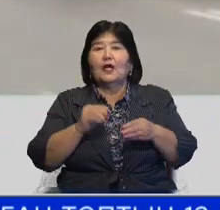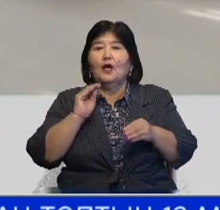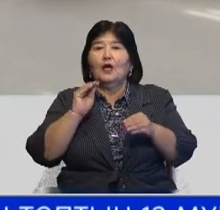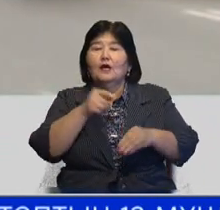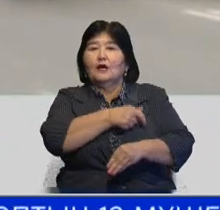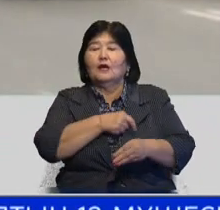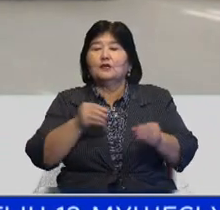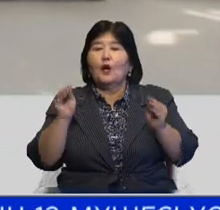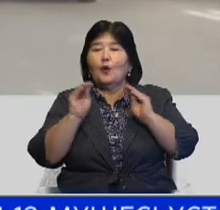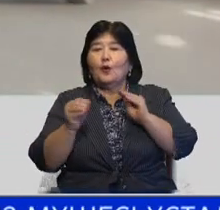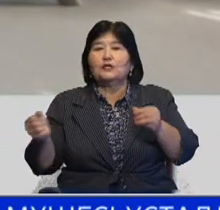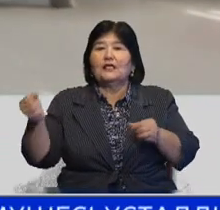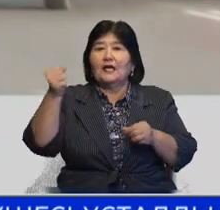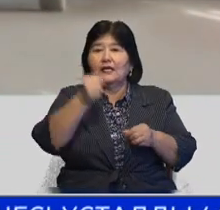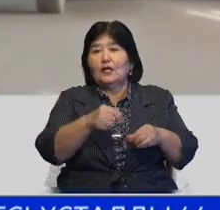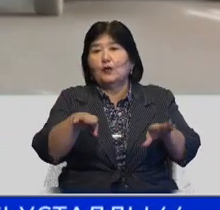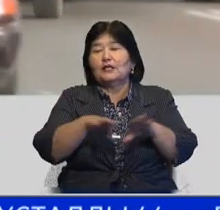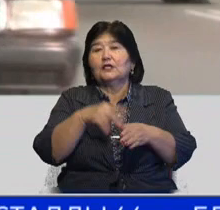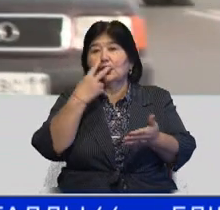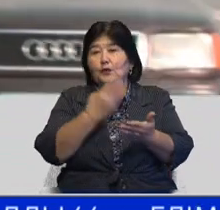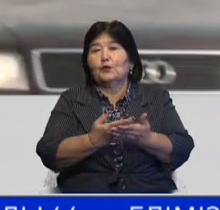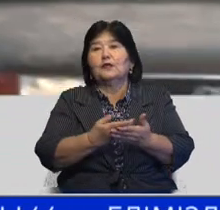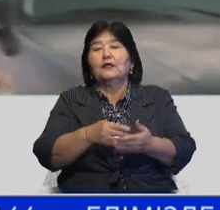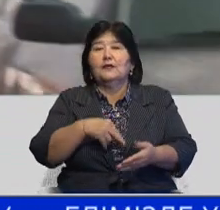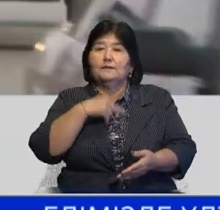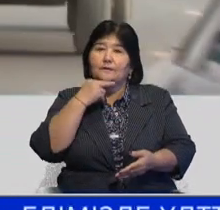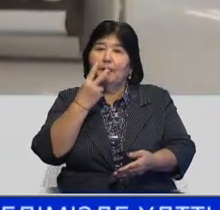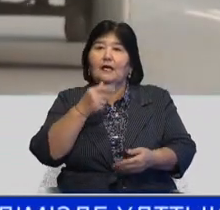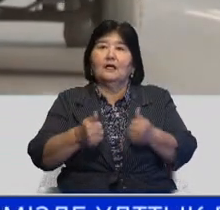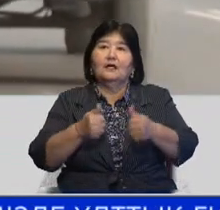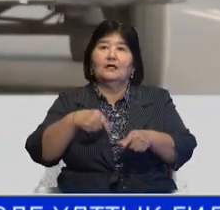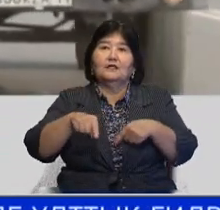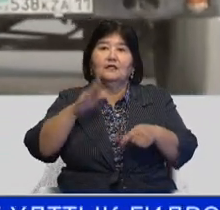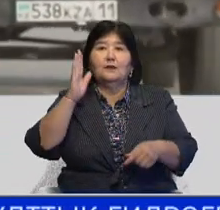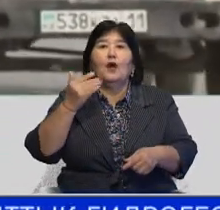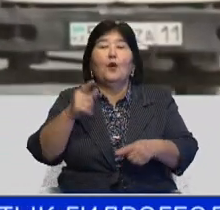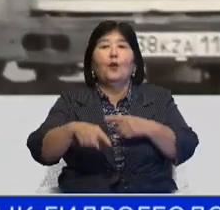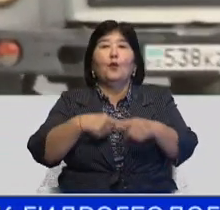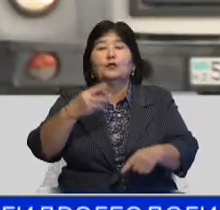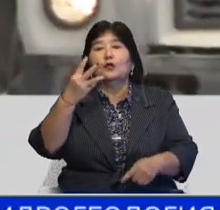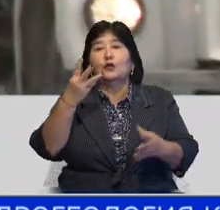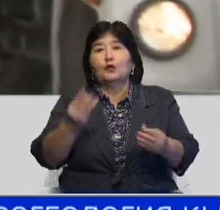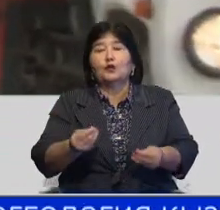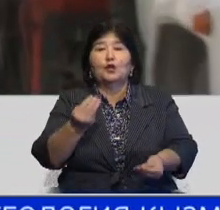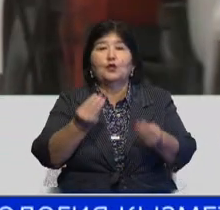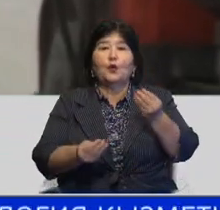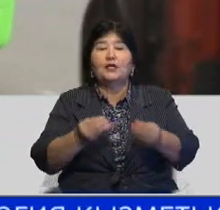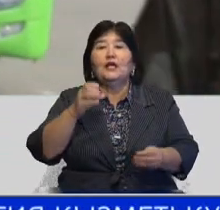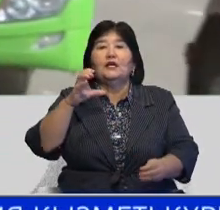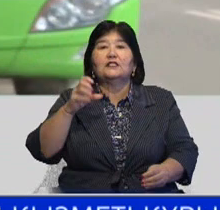құрамынан ойыншылар шығарып, олардың деңгейін көріп, әуселесін байқайтын шығар деп ойлаймыз. Өйткені одан кейін 3 күннен кейінгі ойында